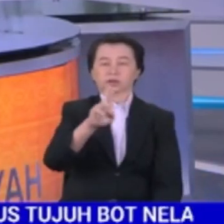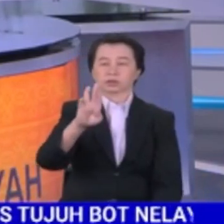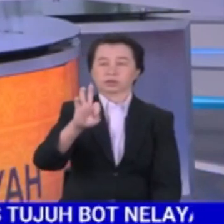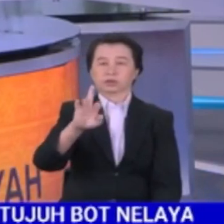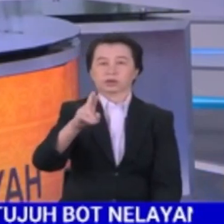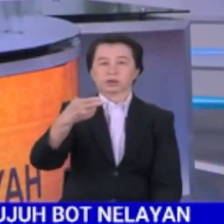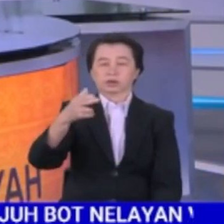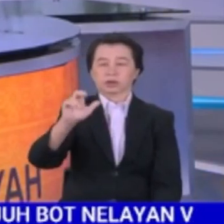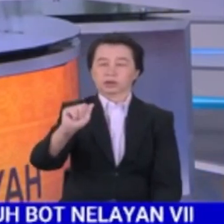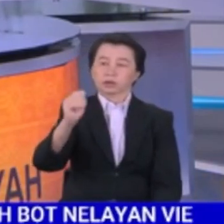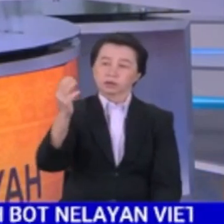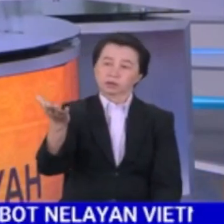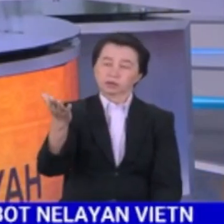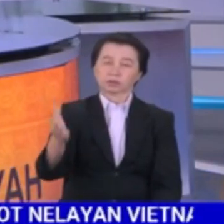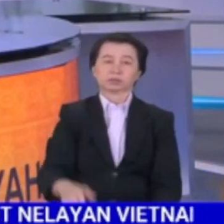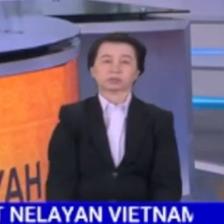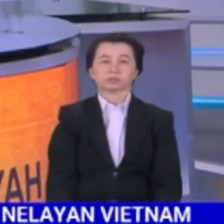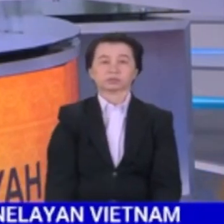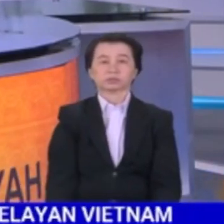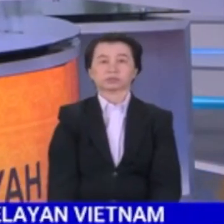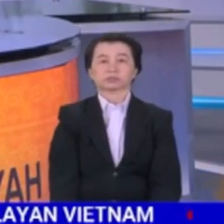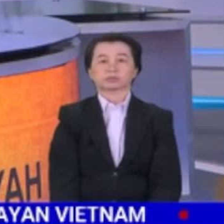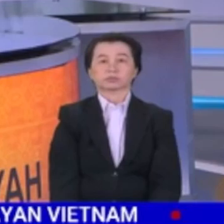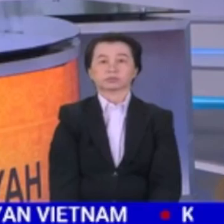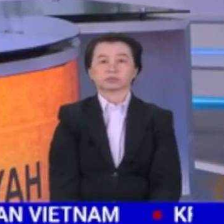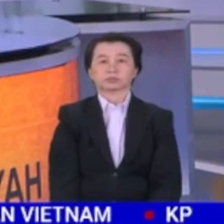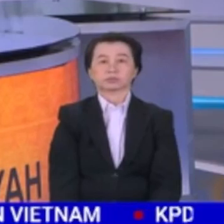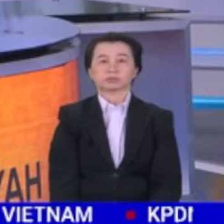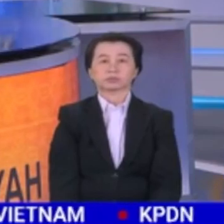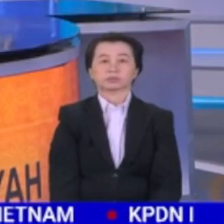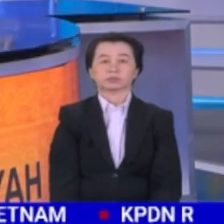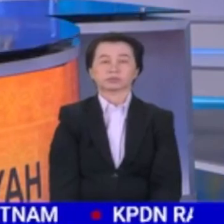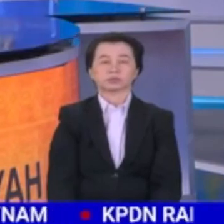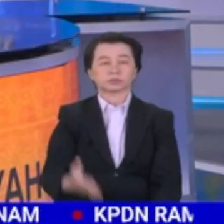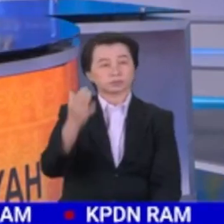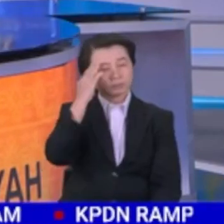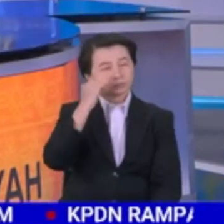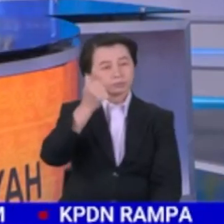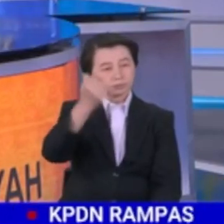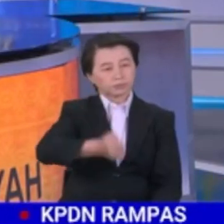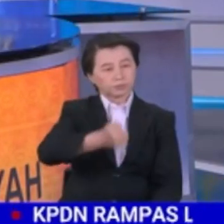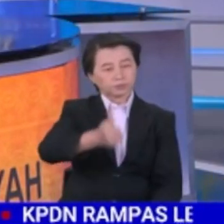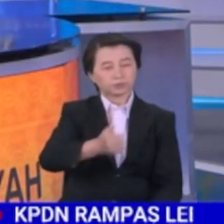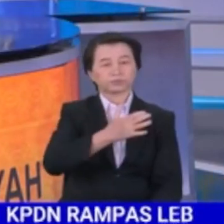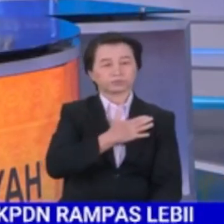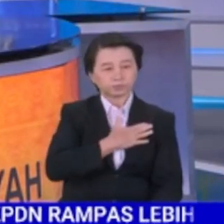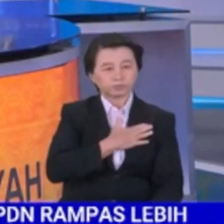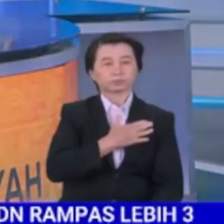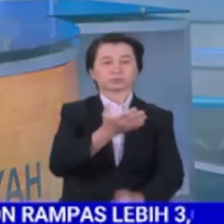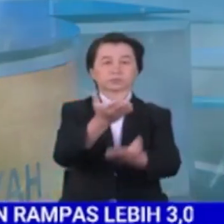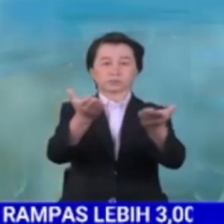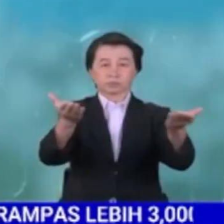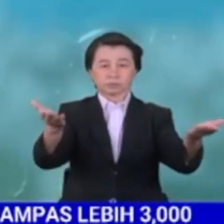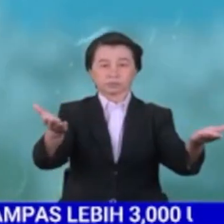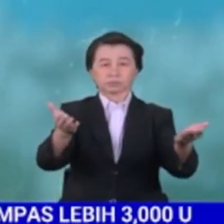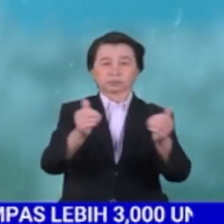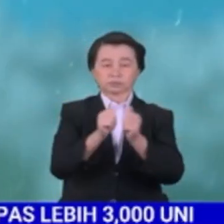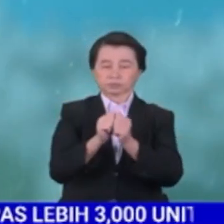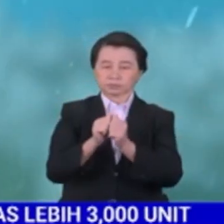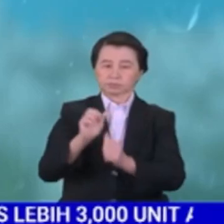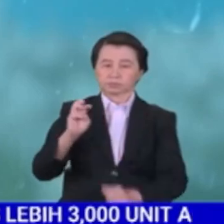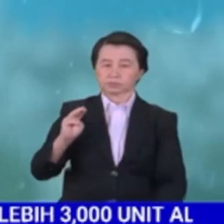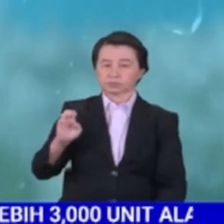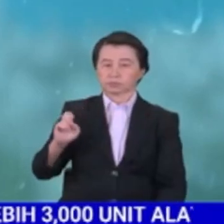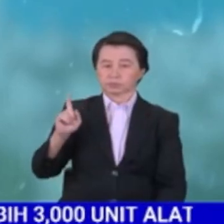Abdul Halim. Silakan Farha. Assalamualaikum dan salam hormat kepada semua penonton bersama Met